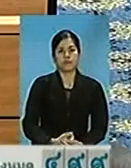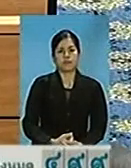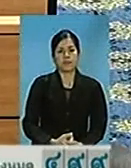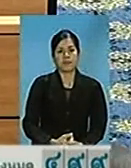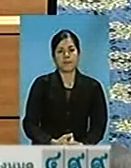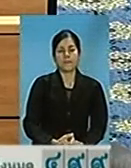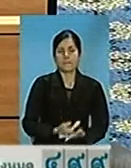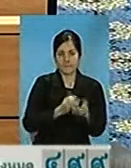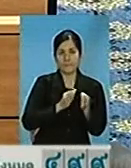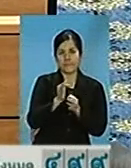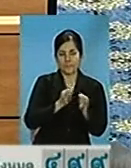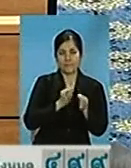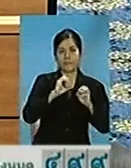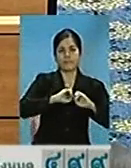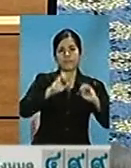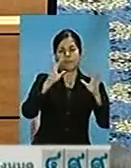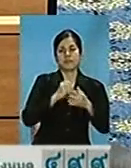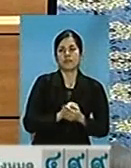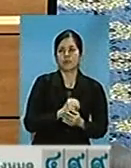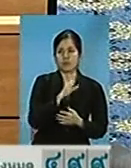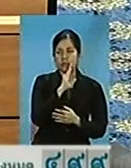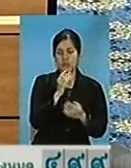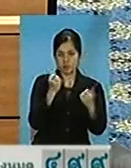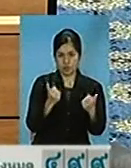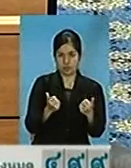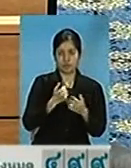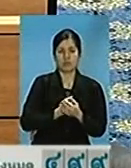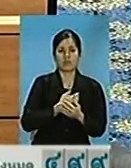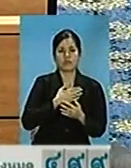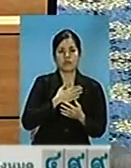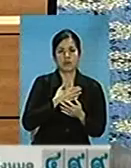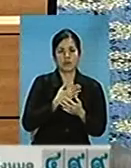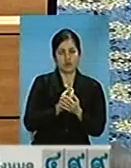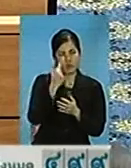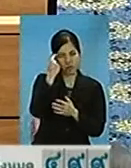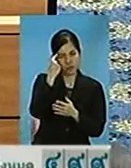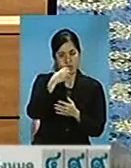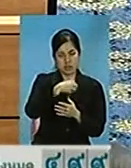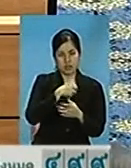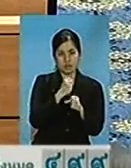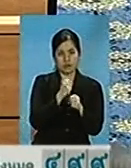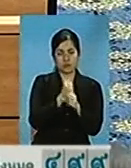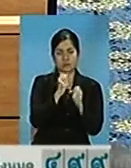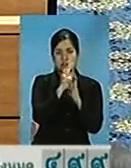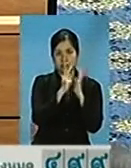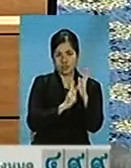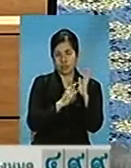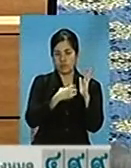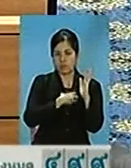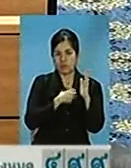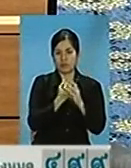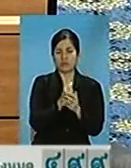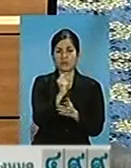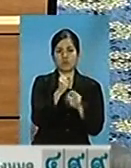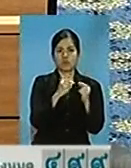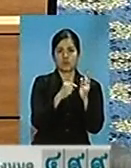พูดให้ชัดนะครับว่าถ้าวันนี้เรายังมีเจตนารมณ์ที่จะทำกฎหมายฉบับนี้เพื่อดูแลตั้ง